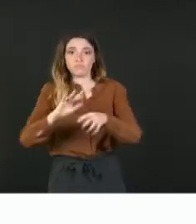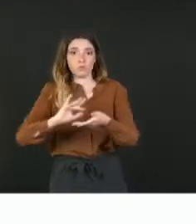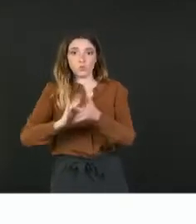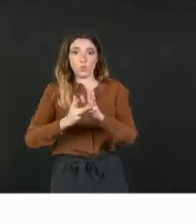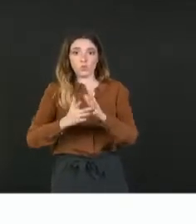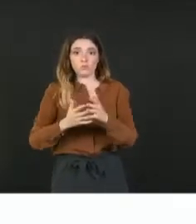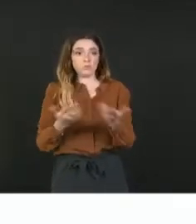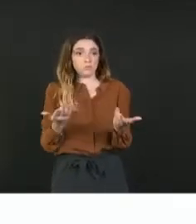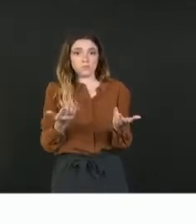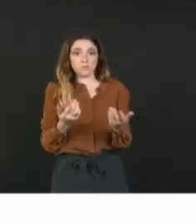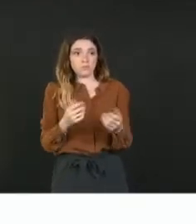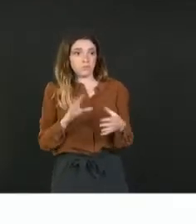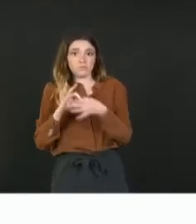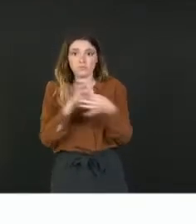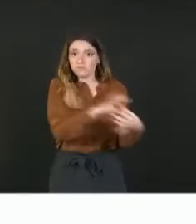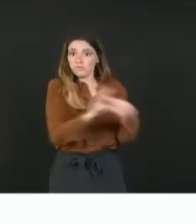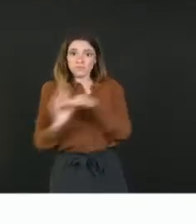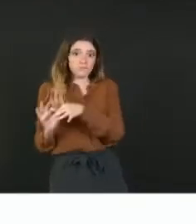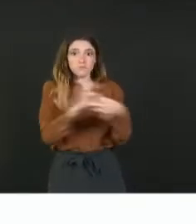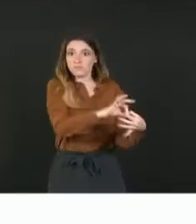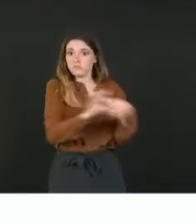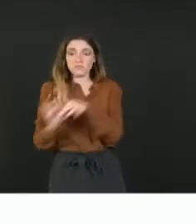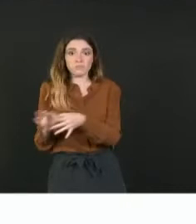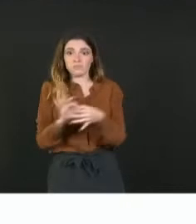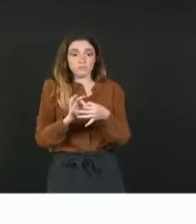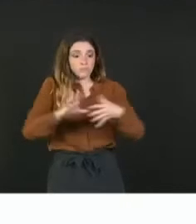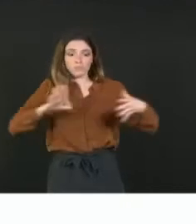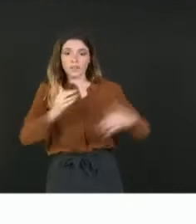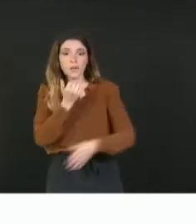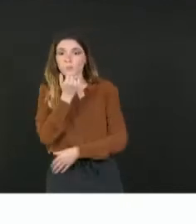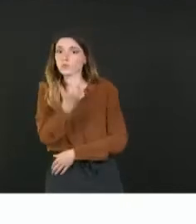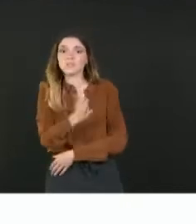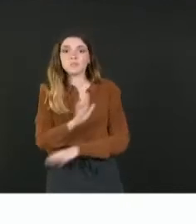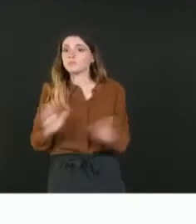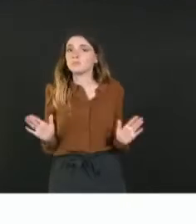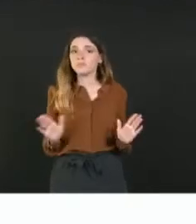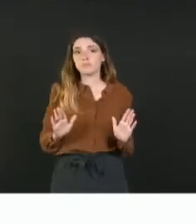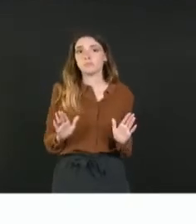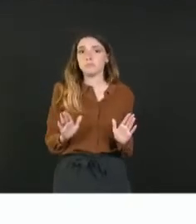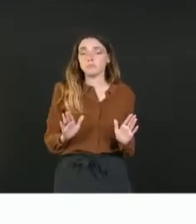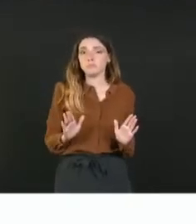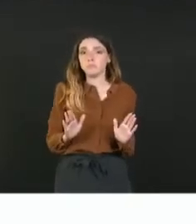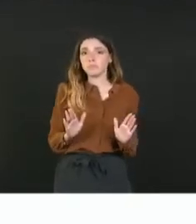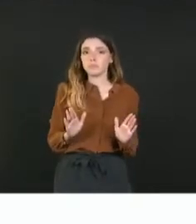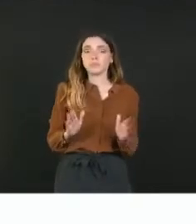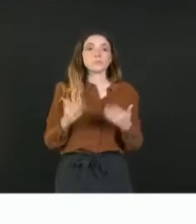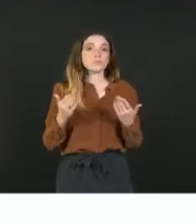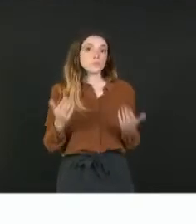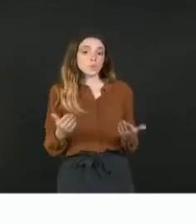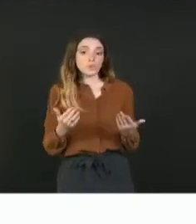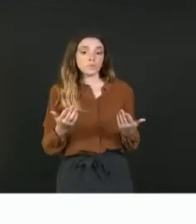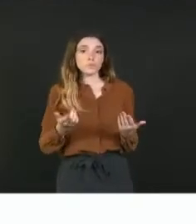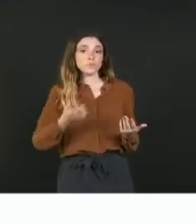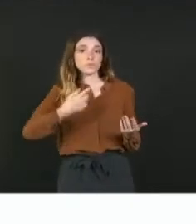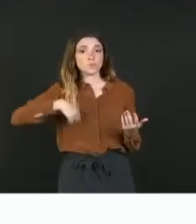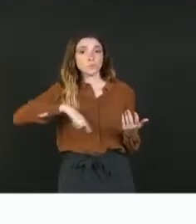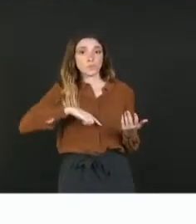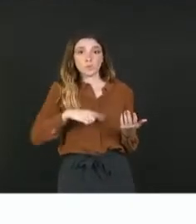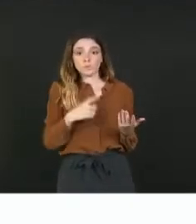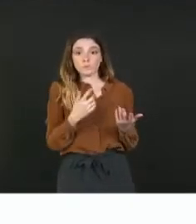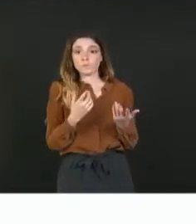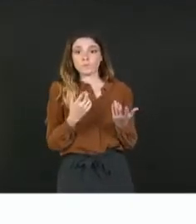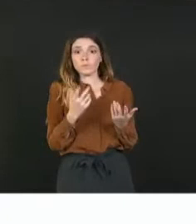Terre. On vit avec elle, on bat au même rythme qu'elle. Et que, en fait, c'est vraiment notre